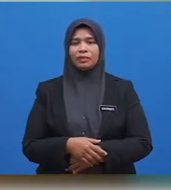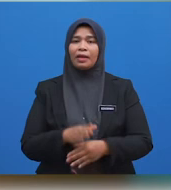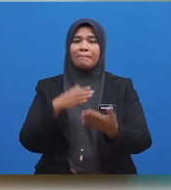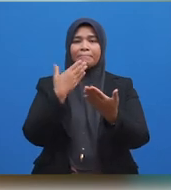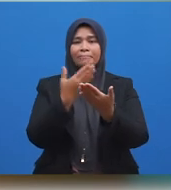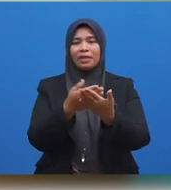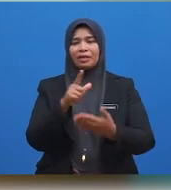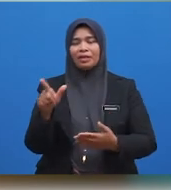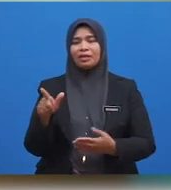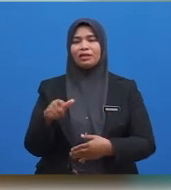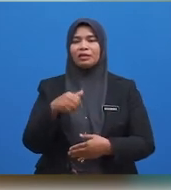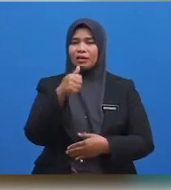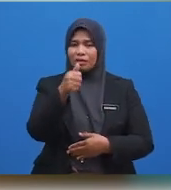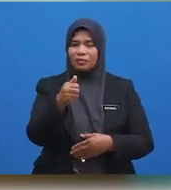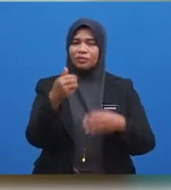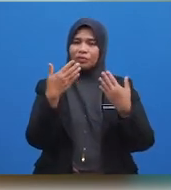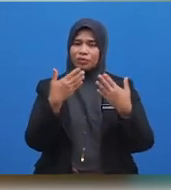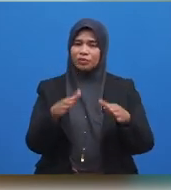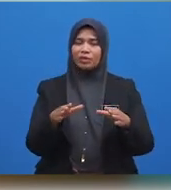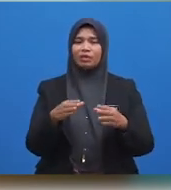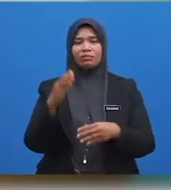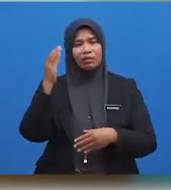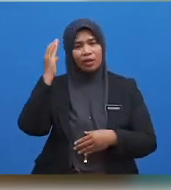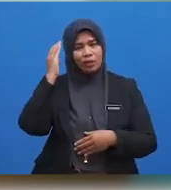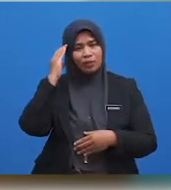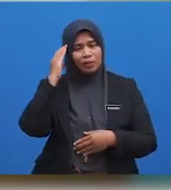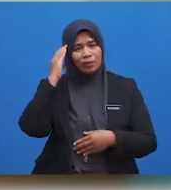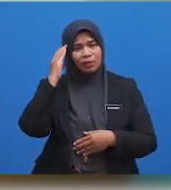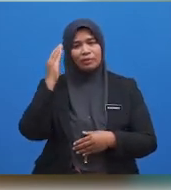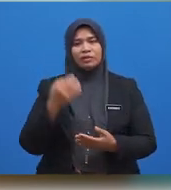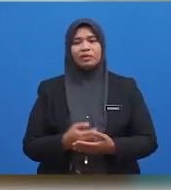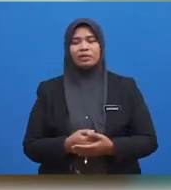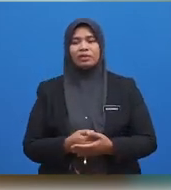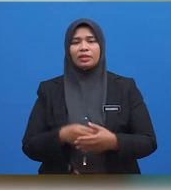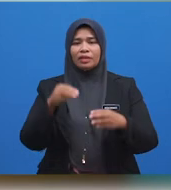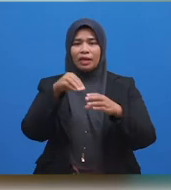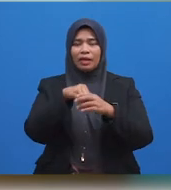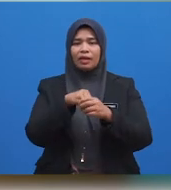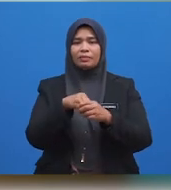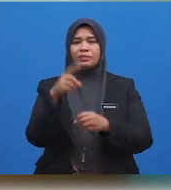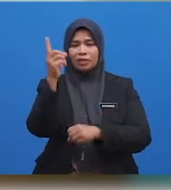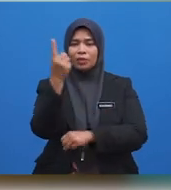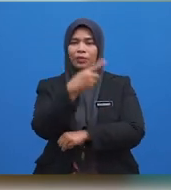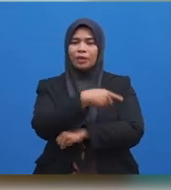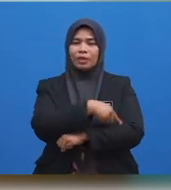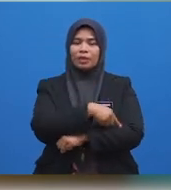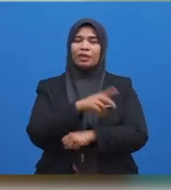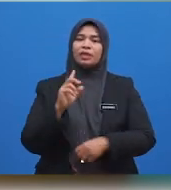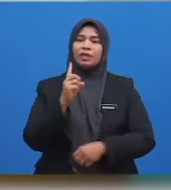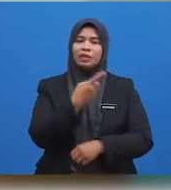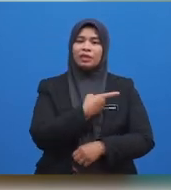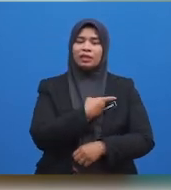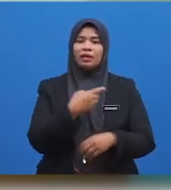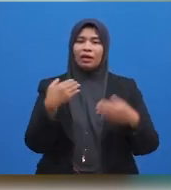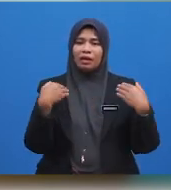Baiklah kamu sudah pun tahu bahwa dalam sehari kita